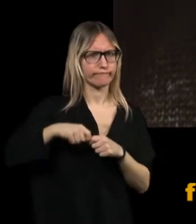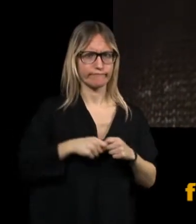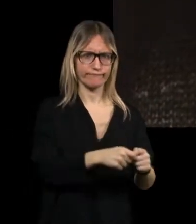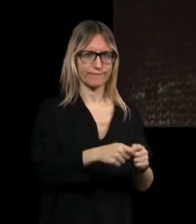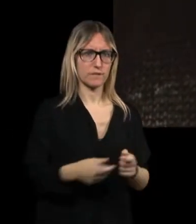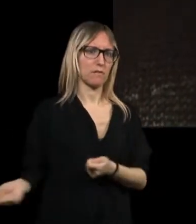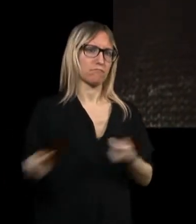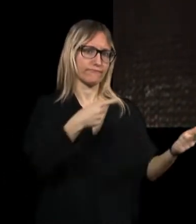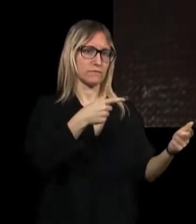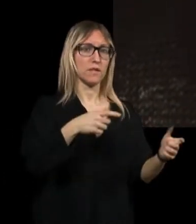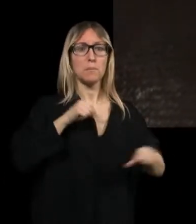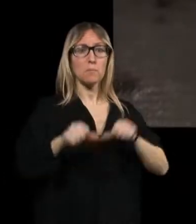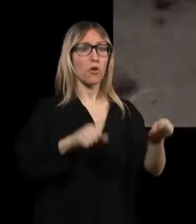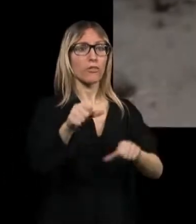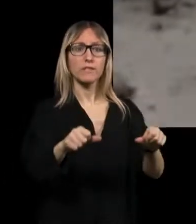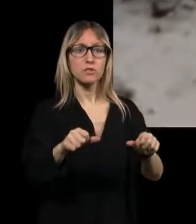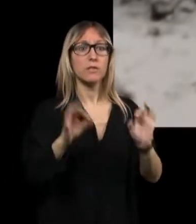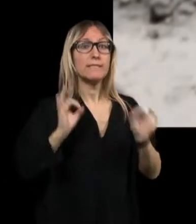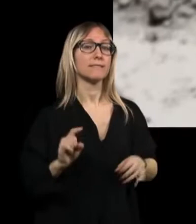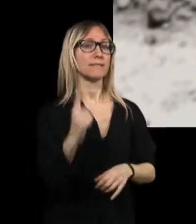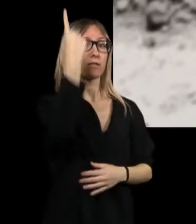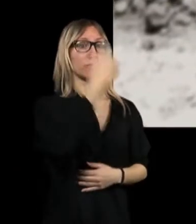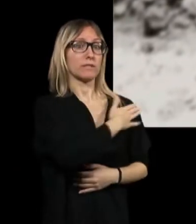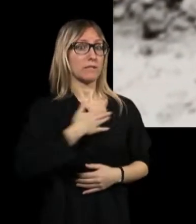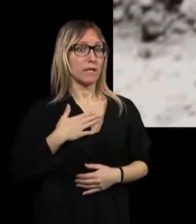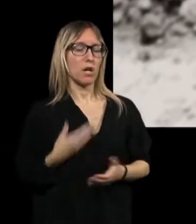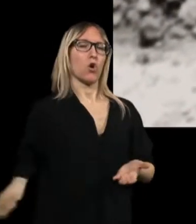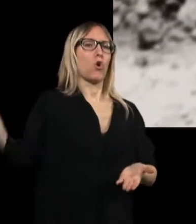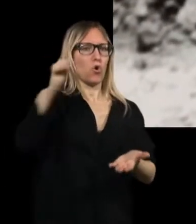l'era i tot el procés, si Déu ho vol, tornarà a començar.